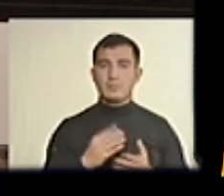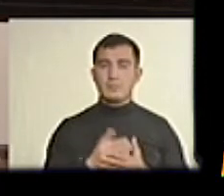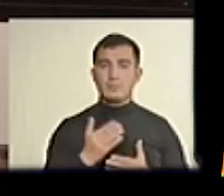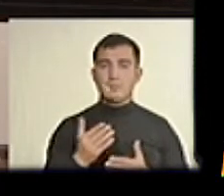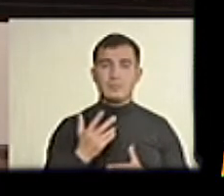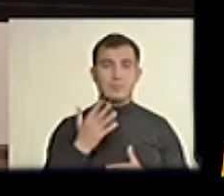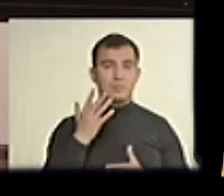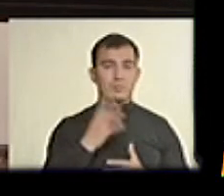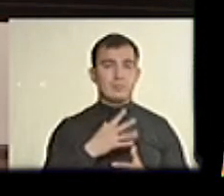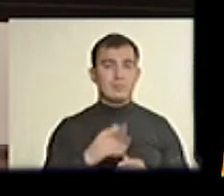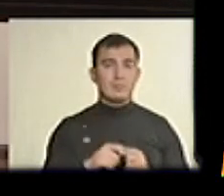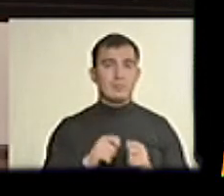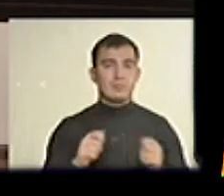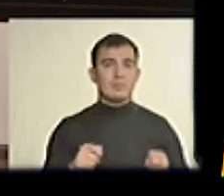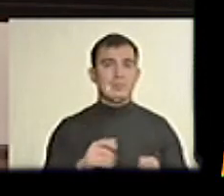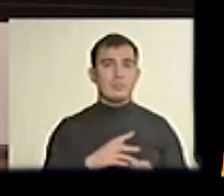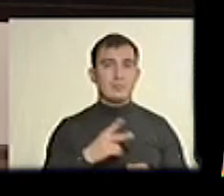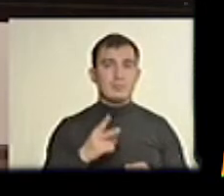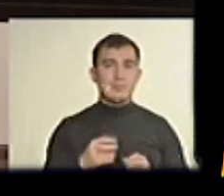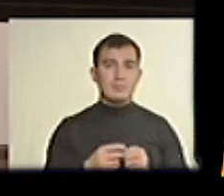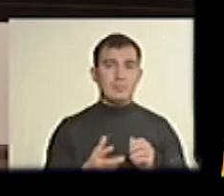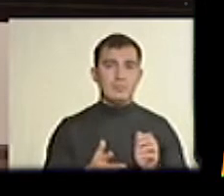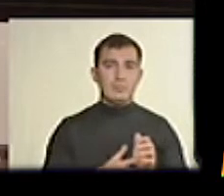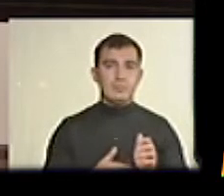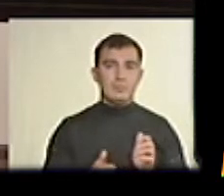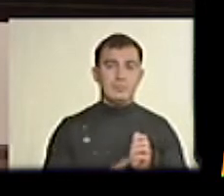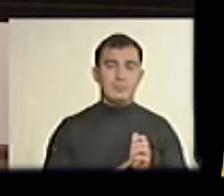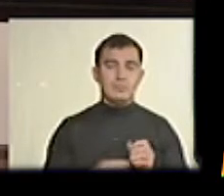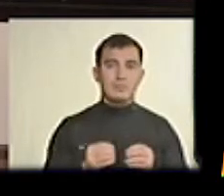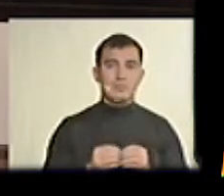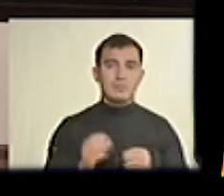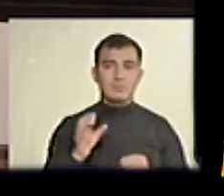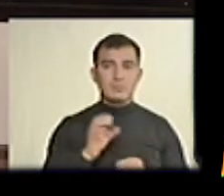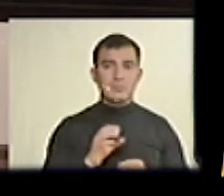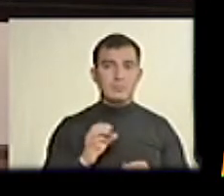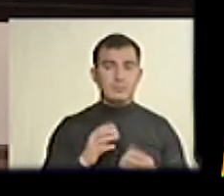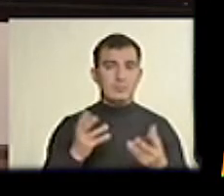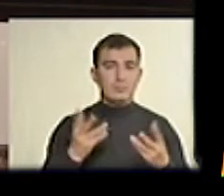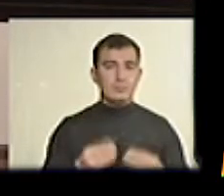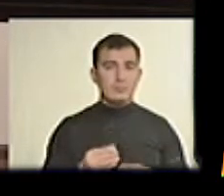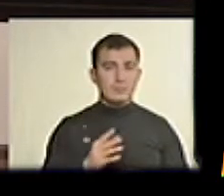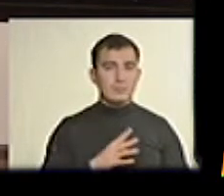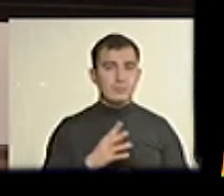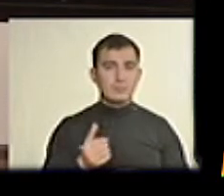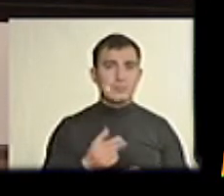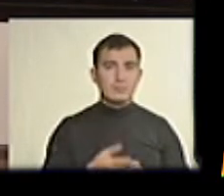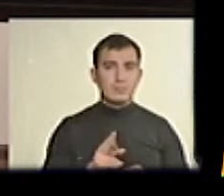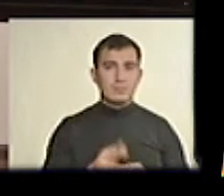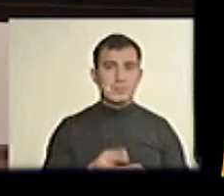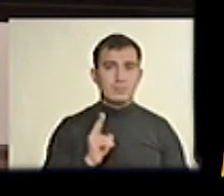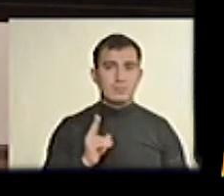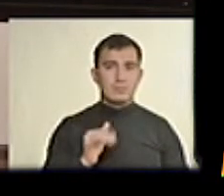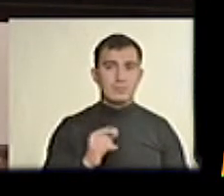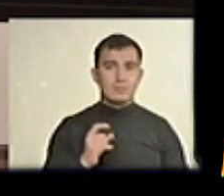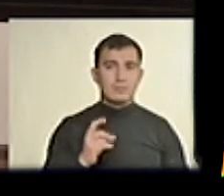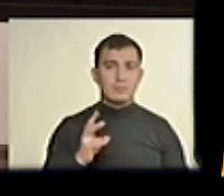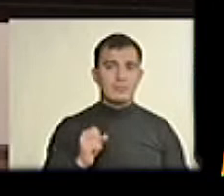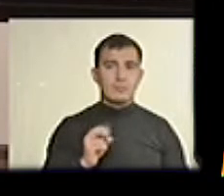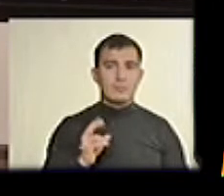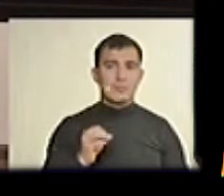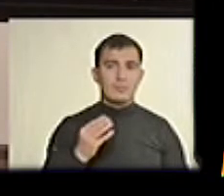bilan 2018-yilning 6-10 sentyabr kunlari o'sha Ko'hnakesh